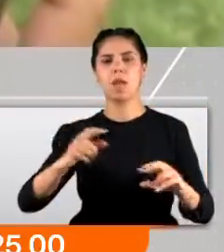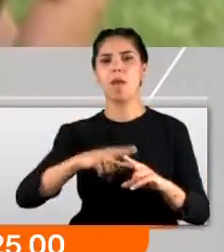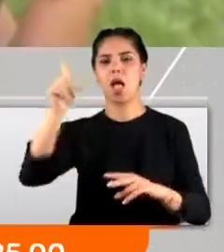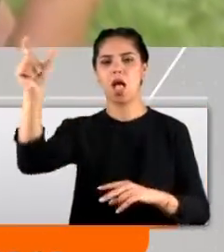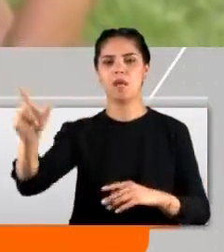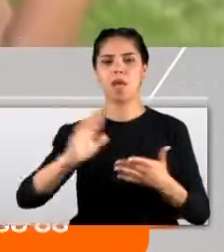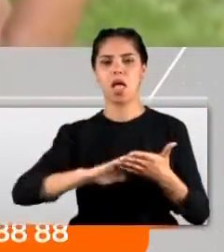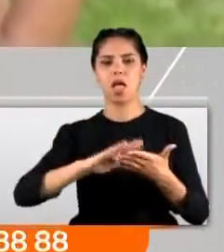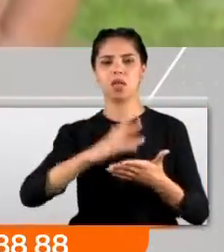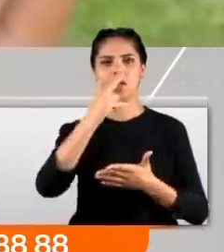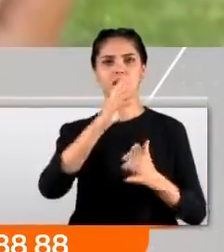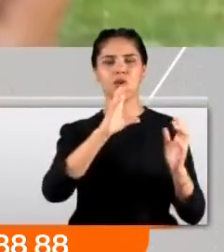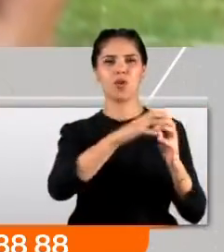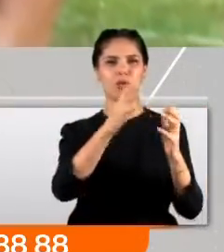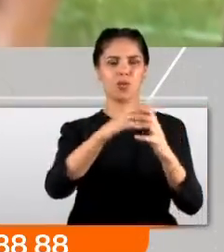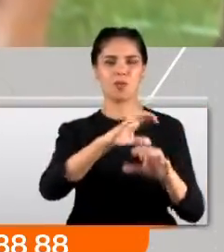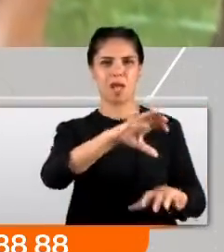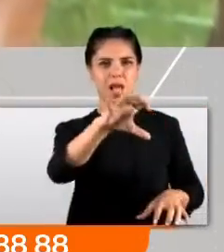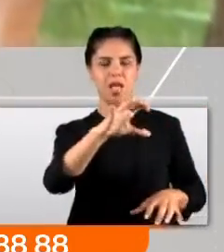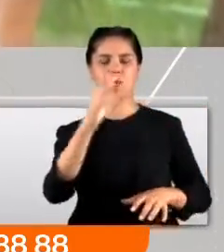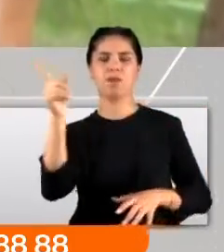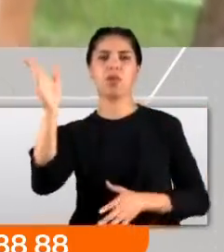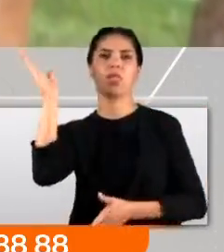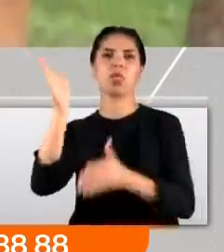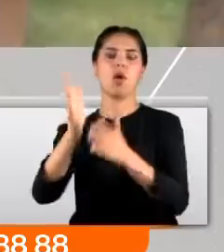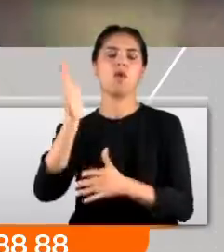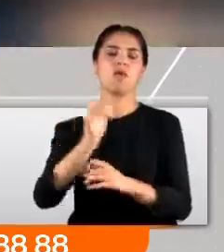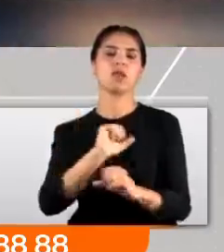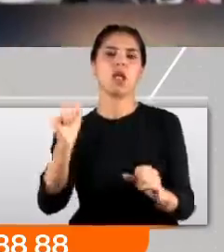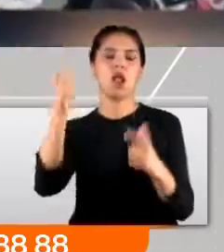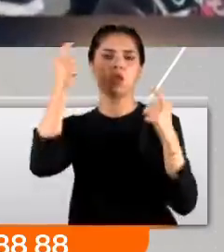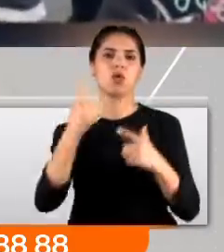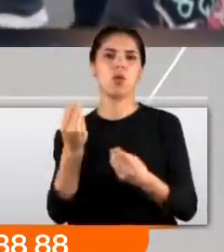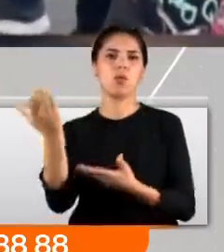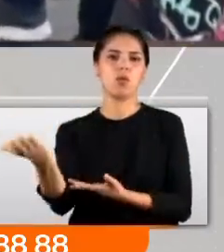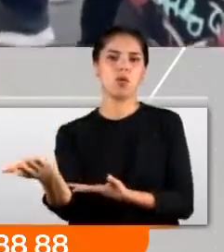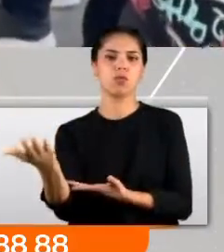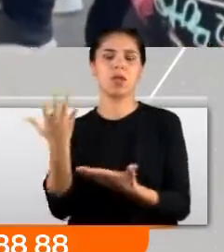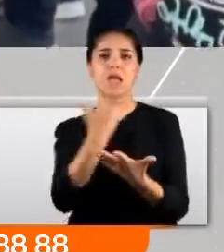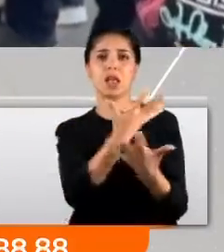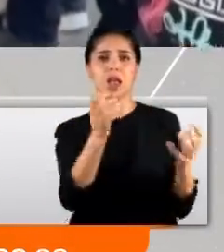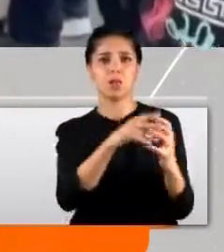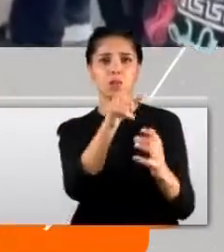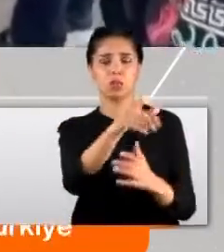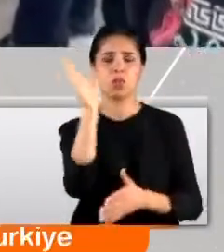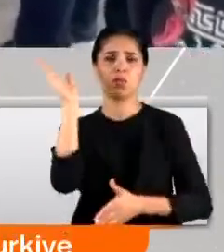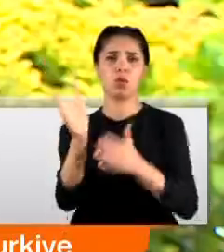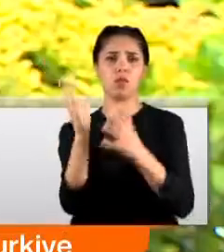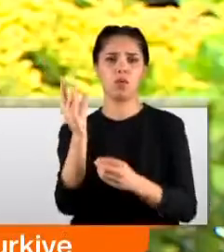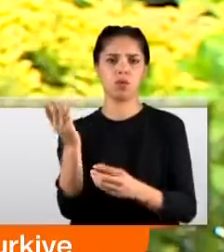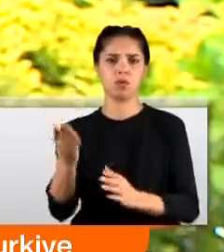Ayhan ve arkadaşı iki grubu ayıralım derken darbelerin hedefi oldular ve kalabalık bir grup tarafından